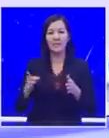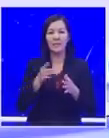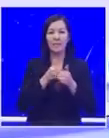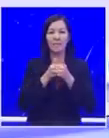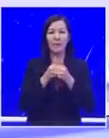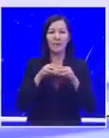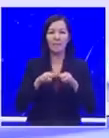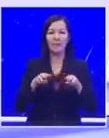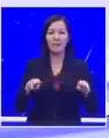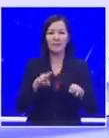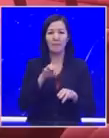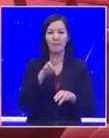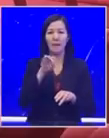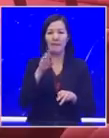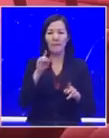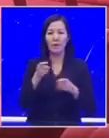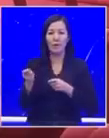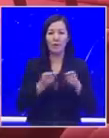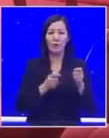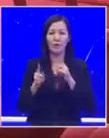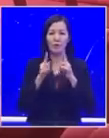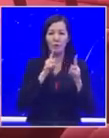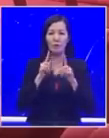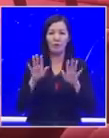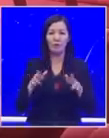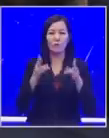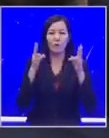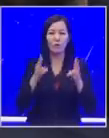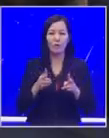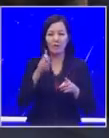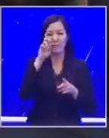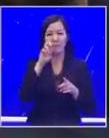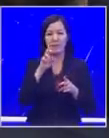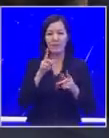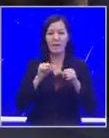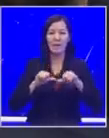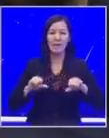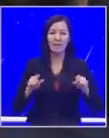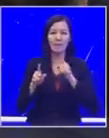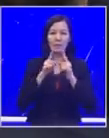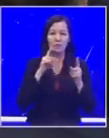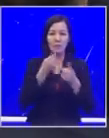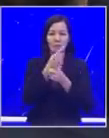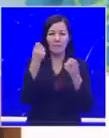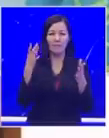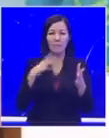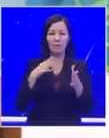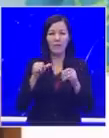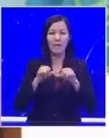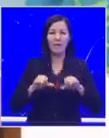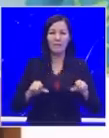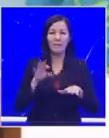Республикасының премьер-министрі Асқар Маминнің төрағалығымен өткен төтенше жағдай бойынша мемлекеттік комиссияның отырысында мәлім болды.